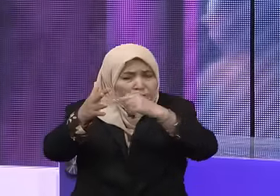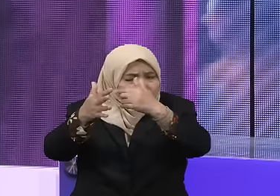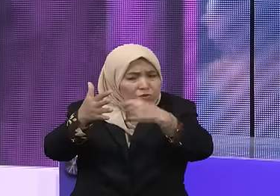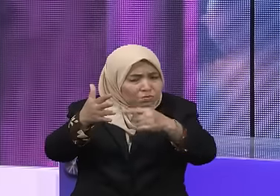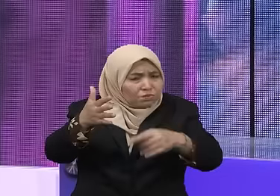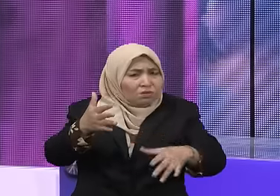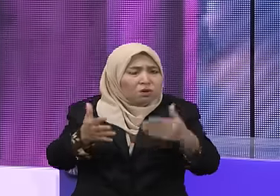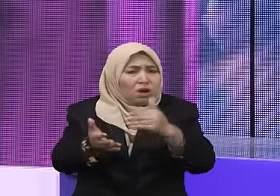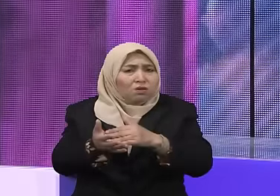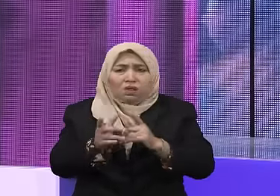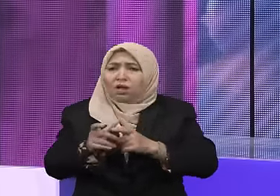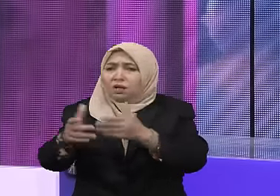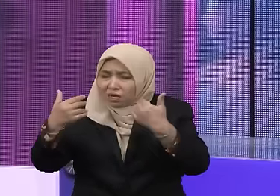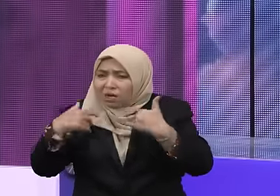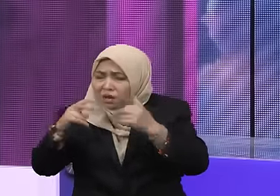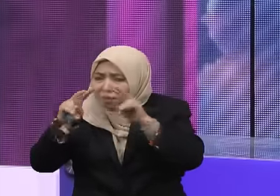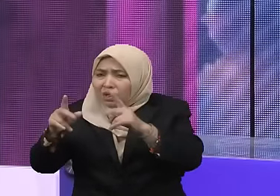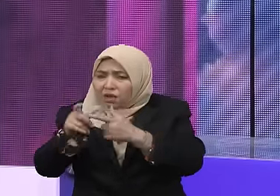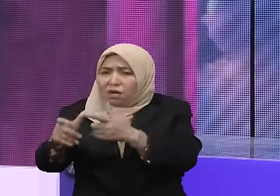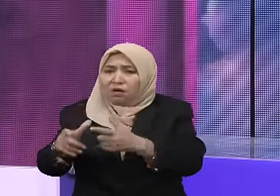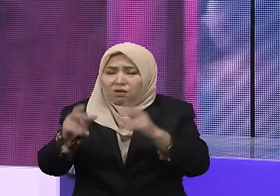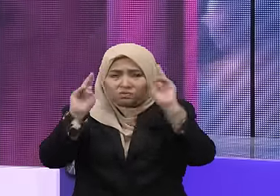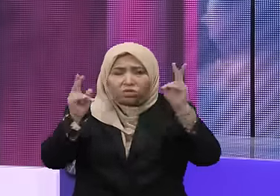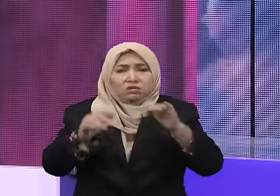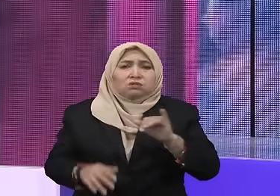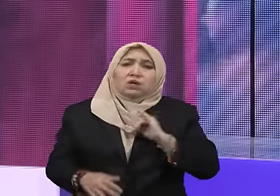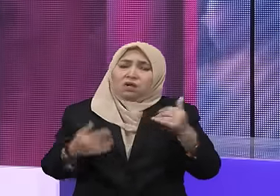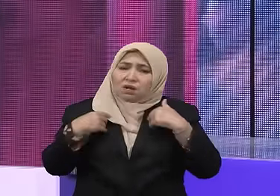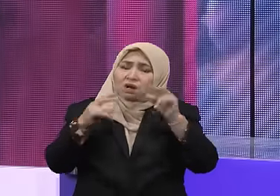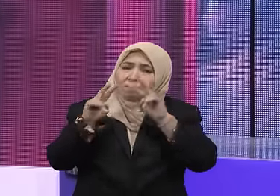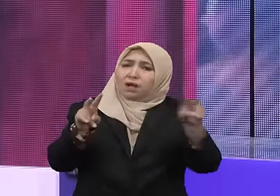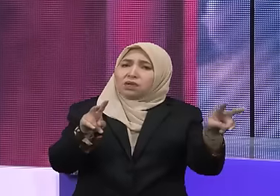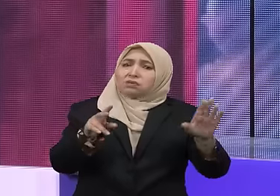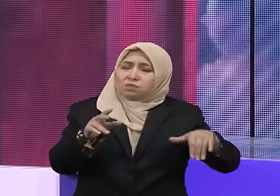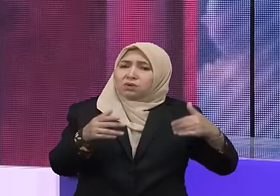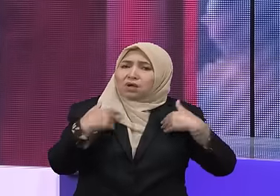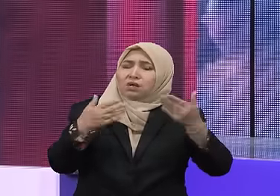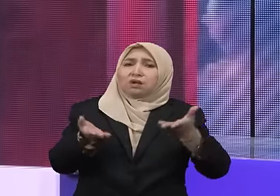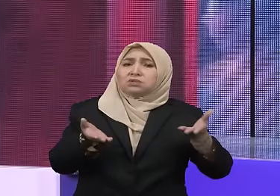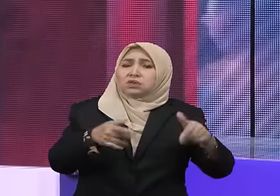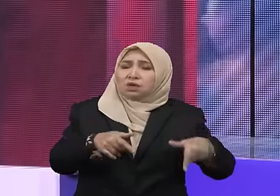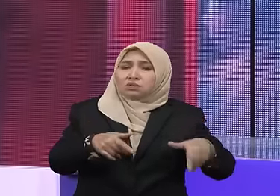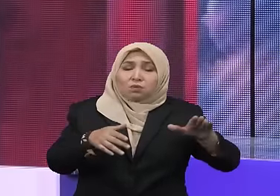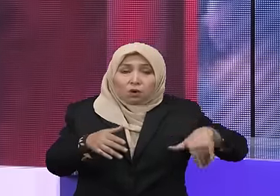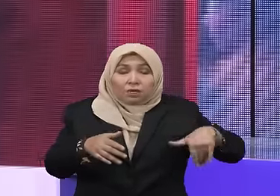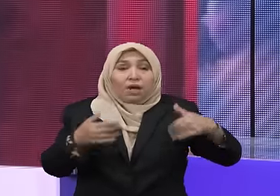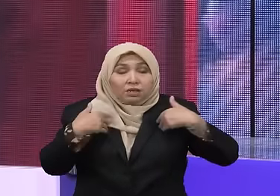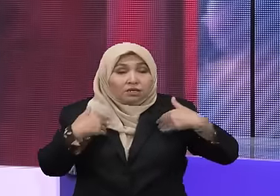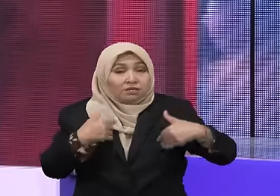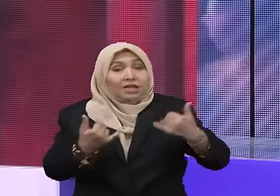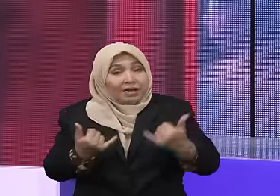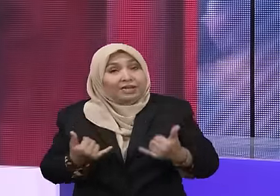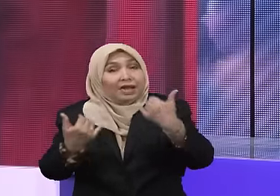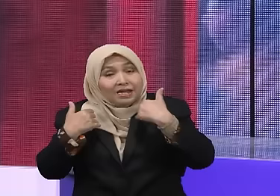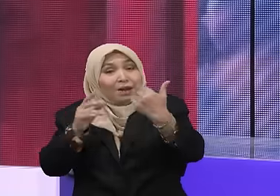dia lagi, ada lalu sini tak? Jadi ustaz ni cakap, saya ada nampak dia sebelum ni ada kat sini. Sebelum ni ada kat sini. Sebenarnya sekarang ni